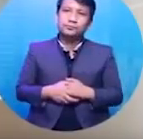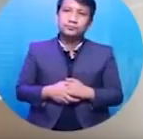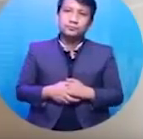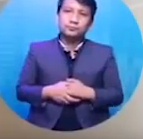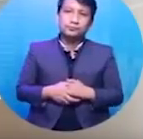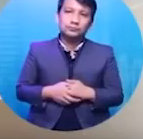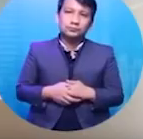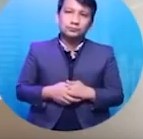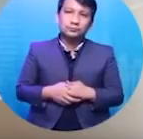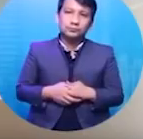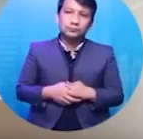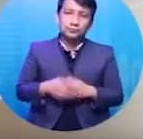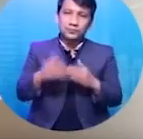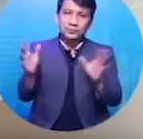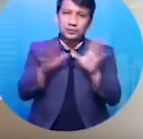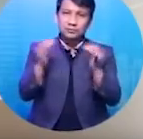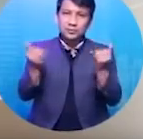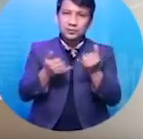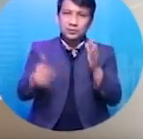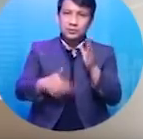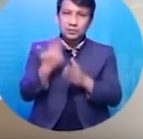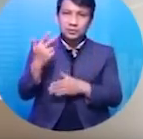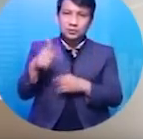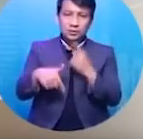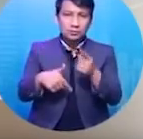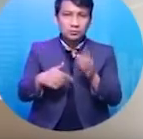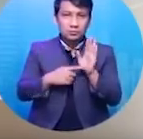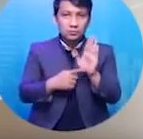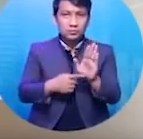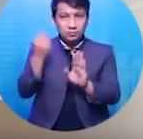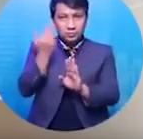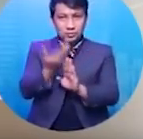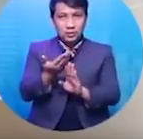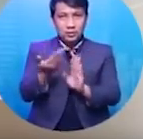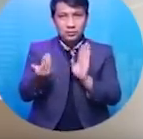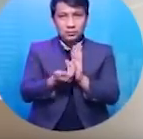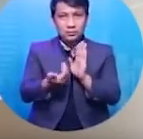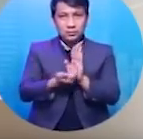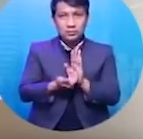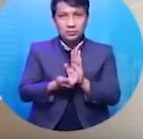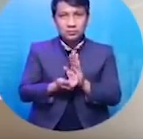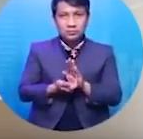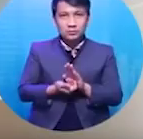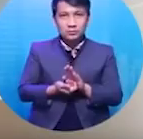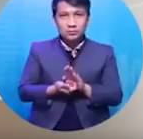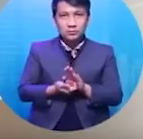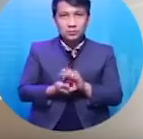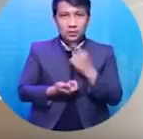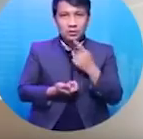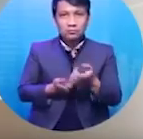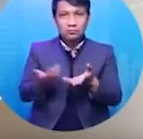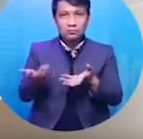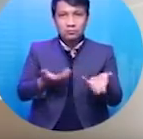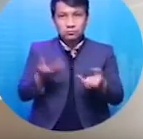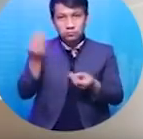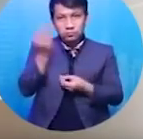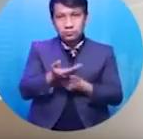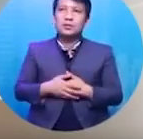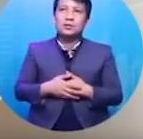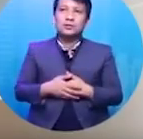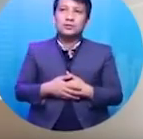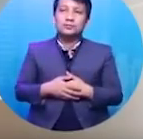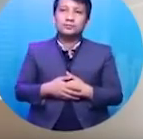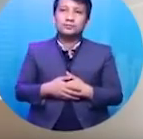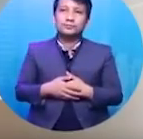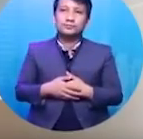sa pagharap sa barangay 3 times, nakapagpakita ho ba ng ebidensya ito pong si Elmer dahilan para siya ho talaga magselos kay